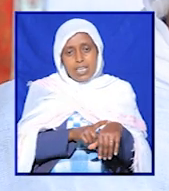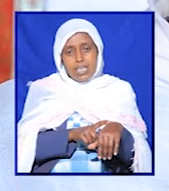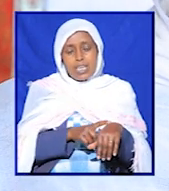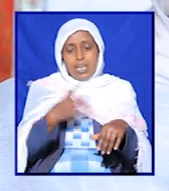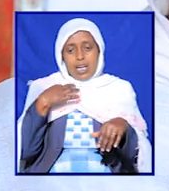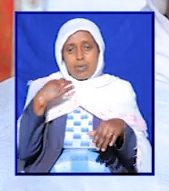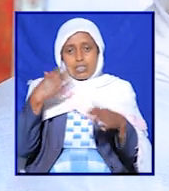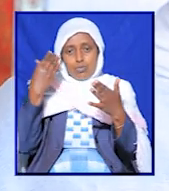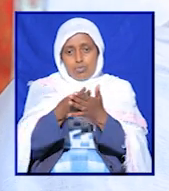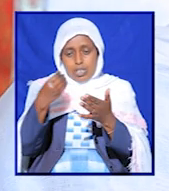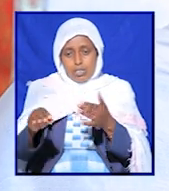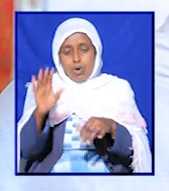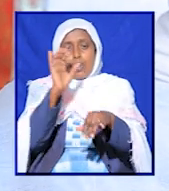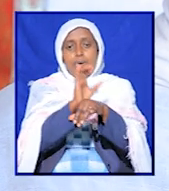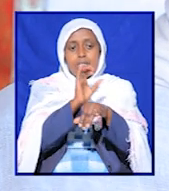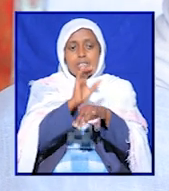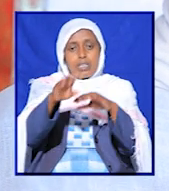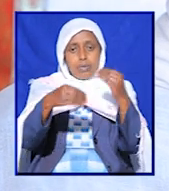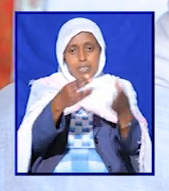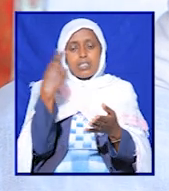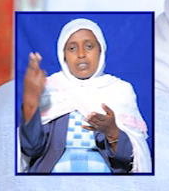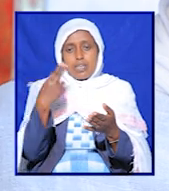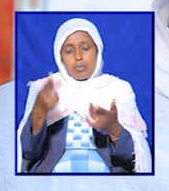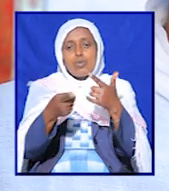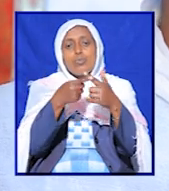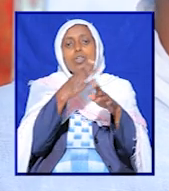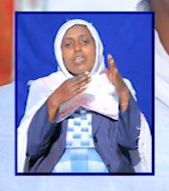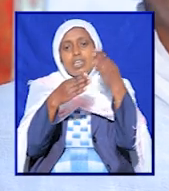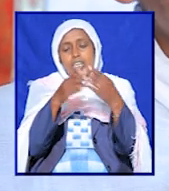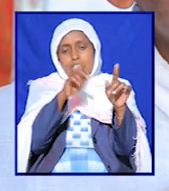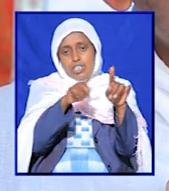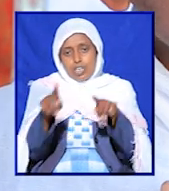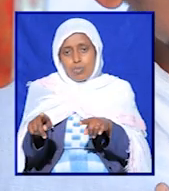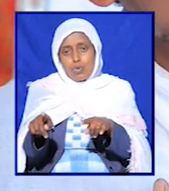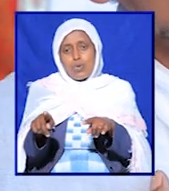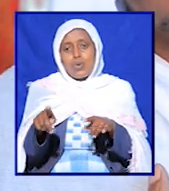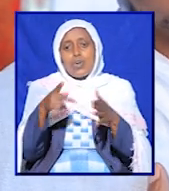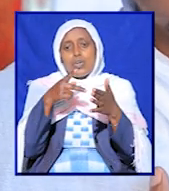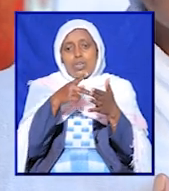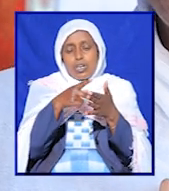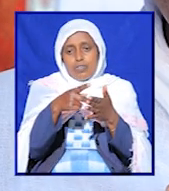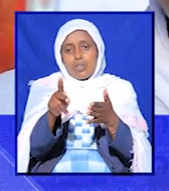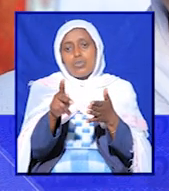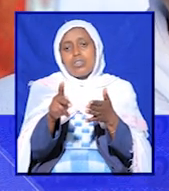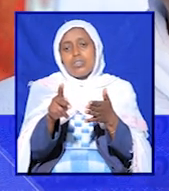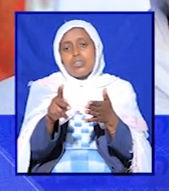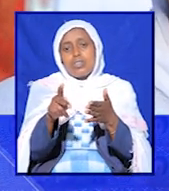በአንድ ጊዜ አልባሳቱን ገዝተው ለቤተክርስቲያን በመስጠትም ይጠቀማሉ። በሁለተኛ ደረጃ ደግሞ